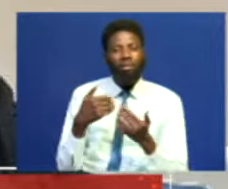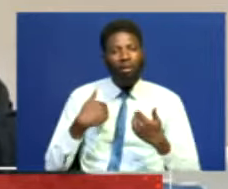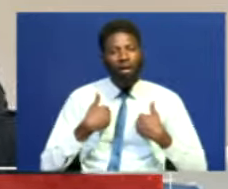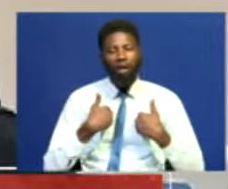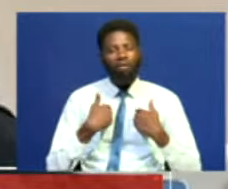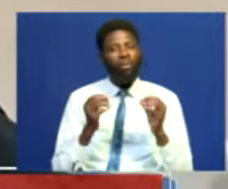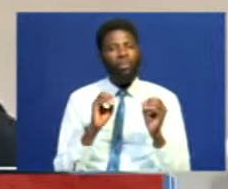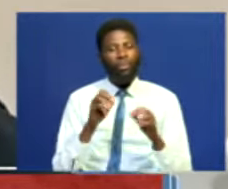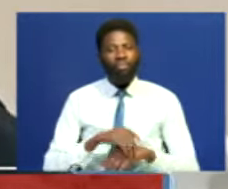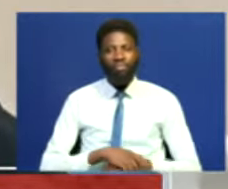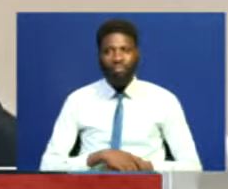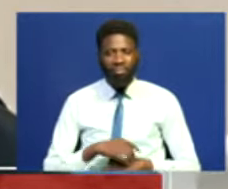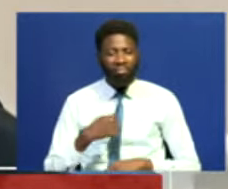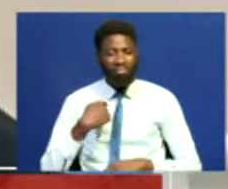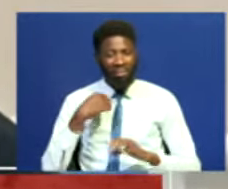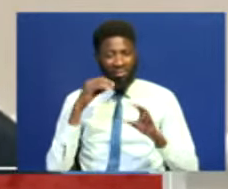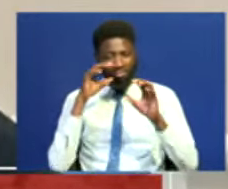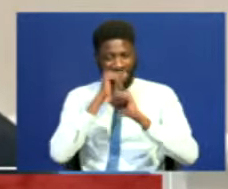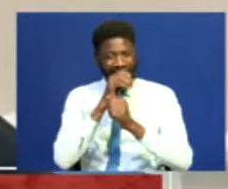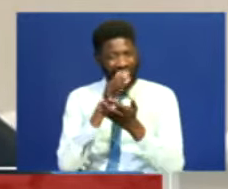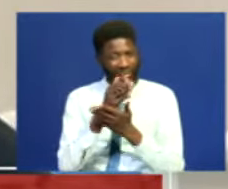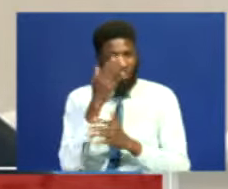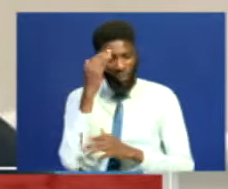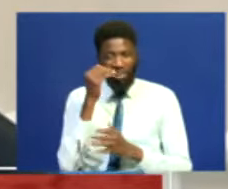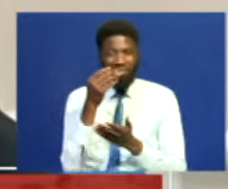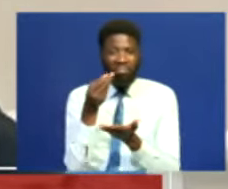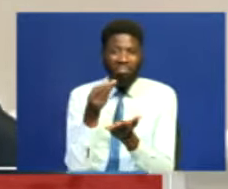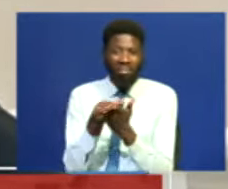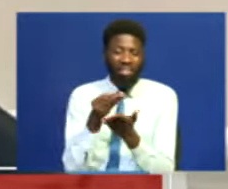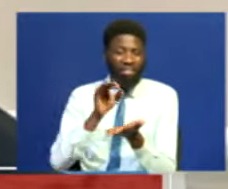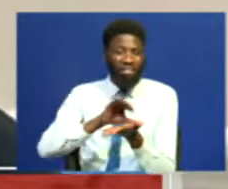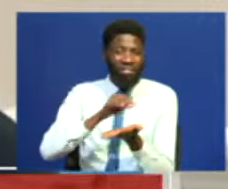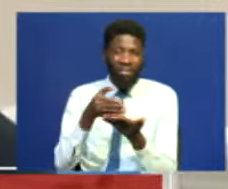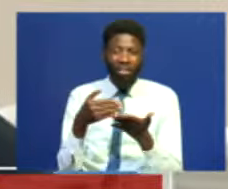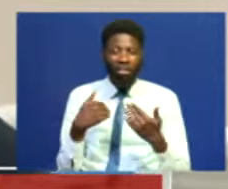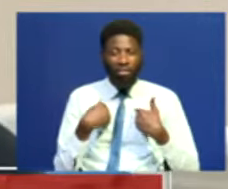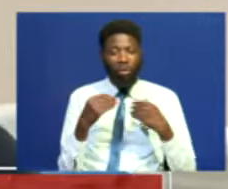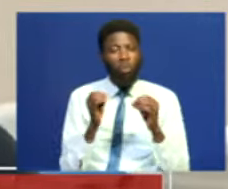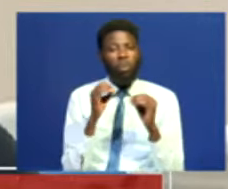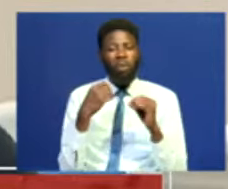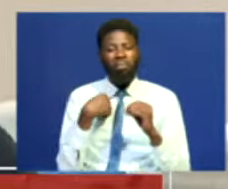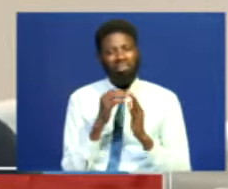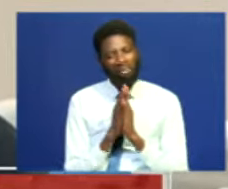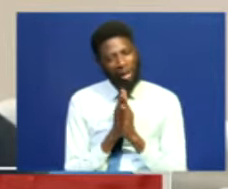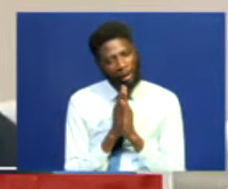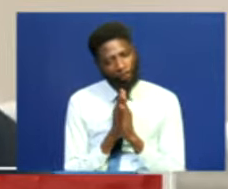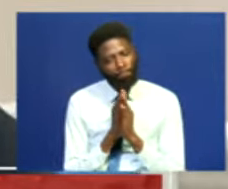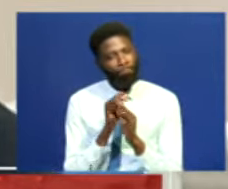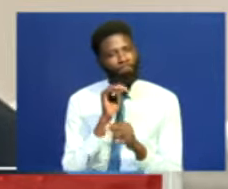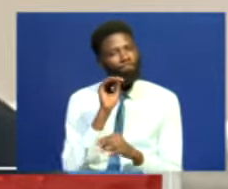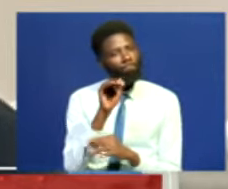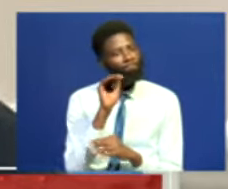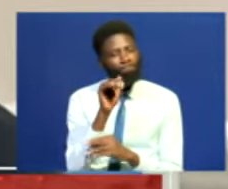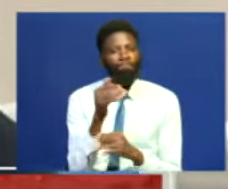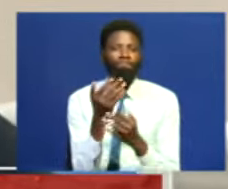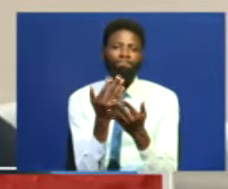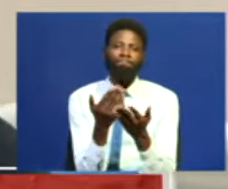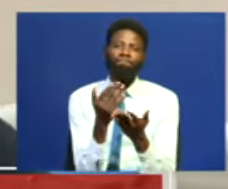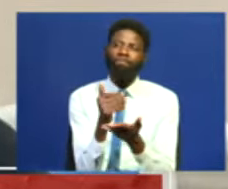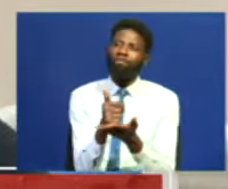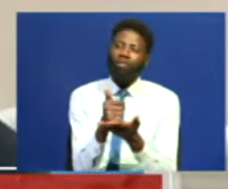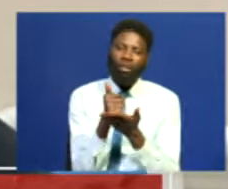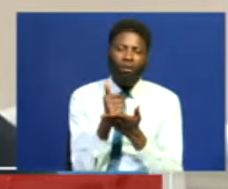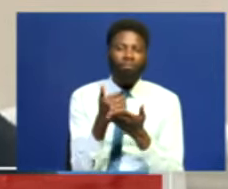my operation due to lack of funds. Please, I'm appealing and begging to help